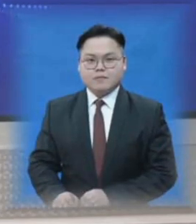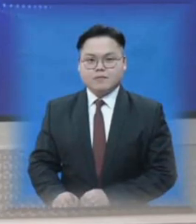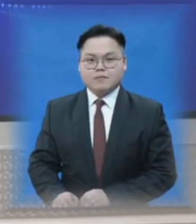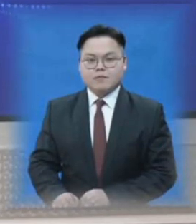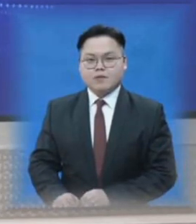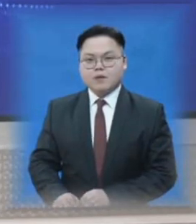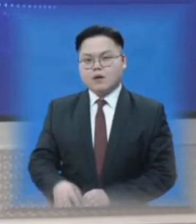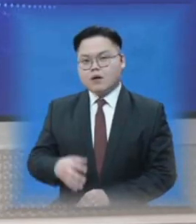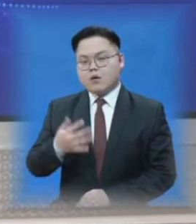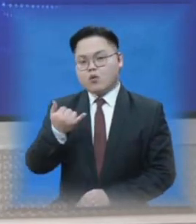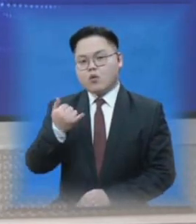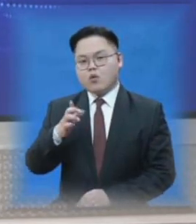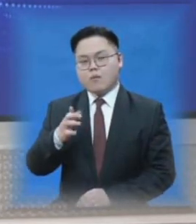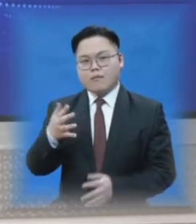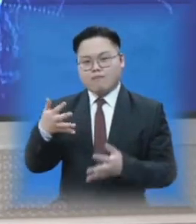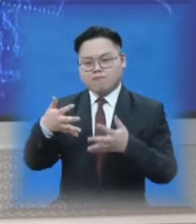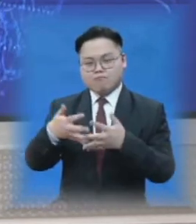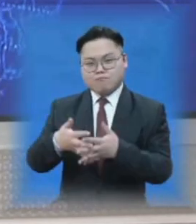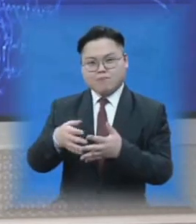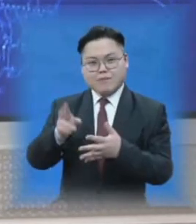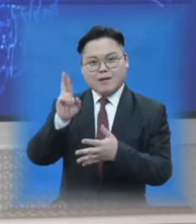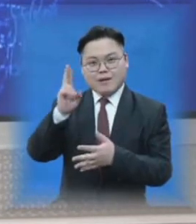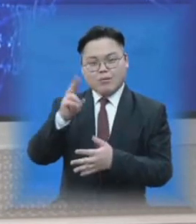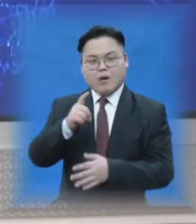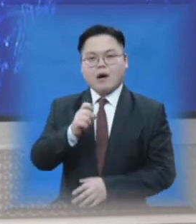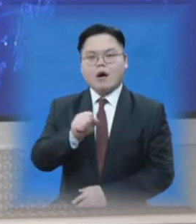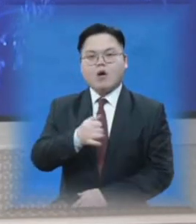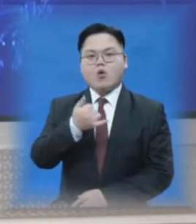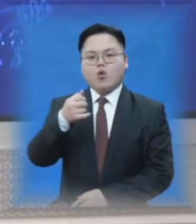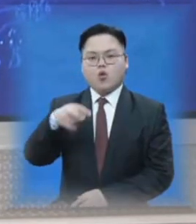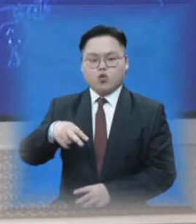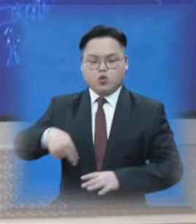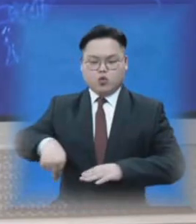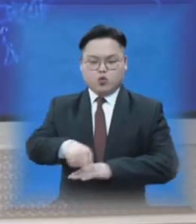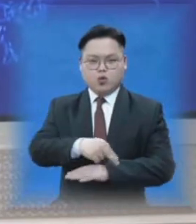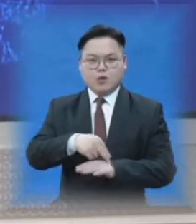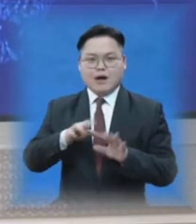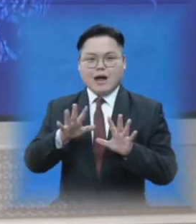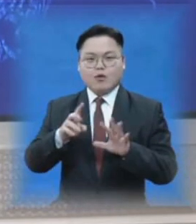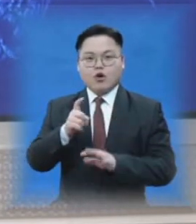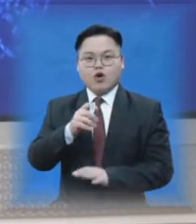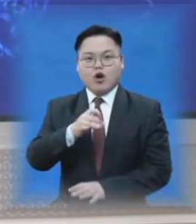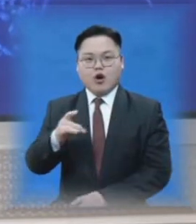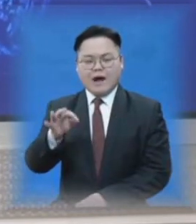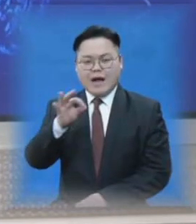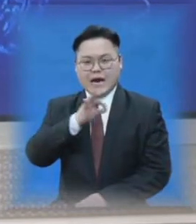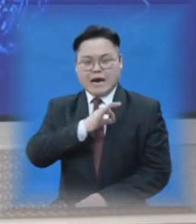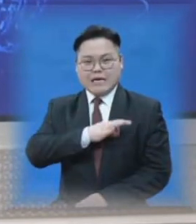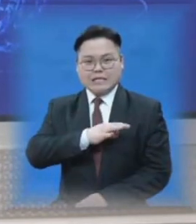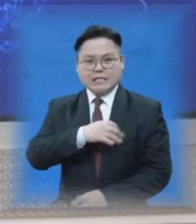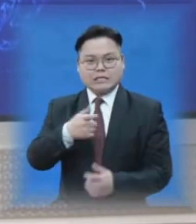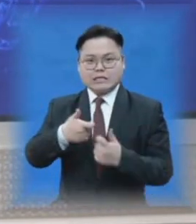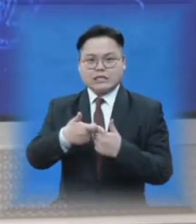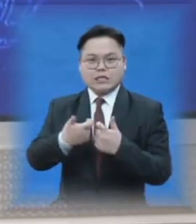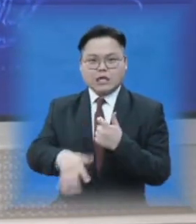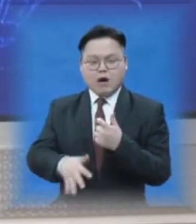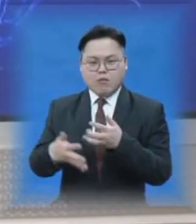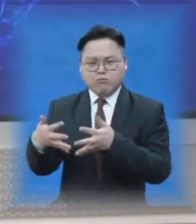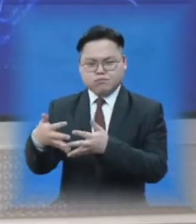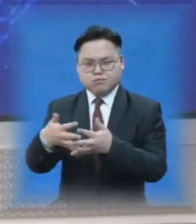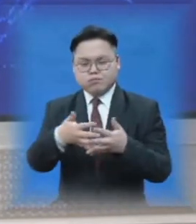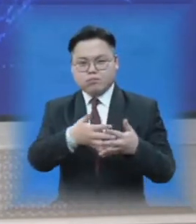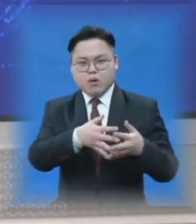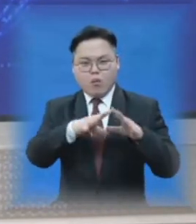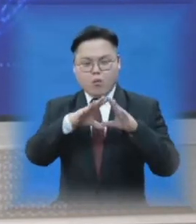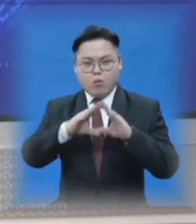Нийслэлийн орон сууцны корпорац компани хан үйлдвэргийн 10 дугаар хорооны нотлох байрлал ашиглалтын шаардлага хангахгүй болсон. Нийтийн зөрүүлттэй орон сууцыг